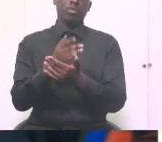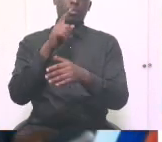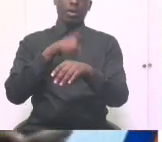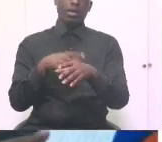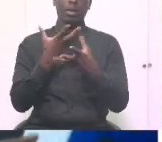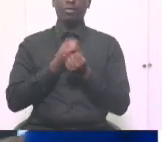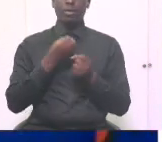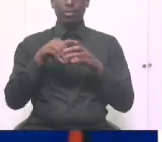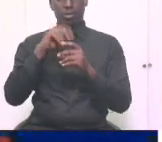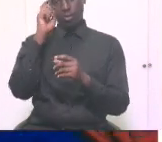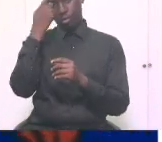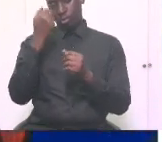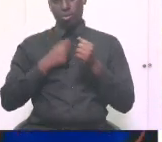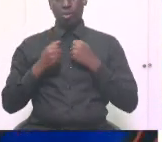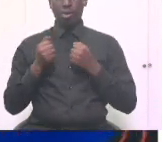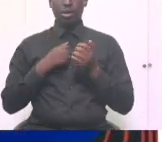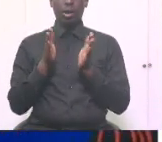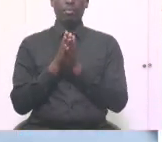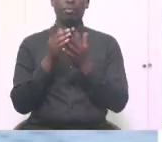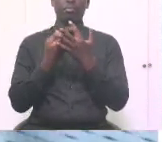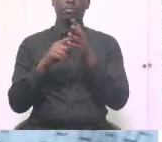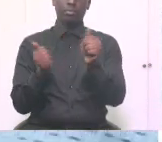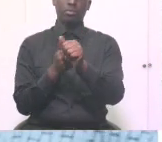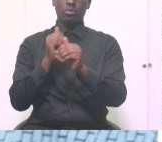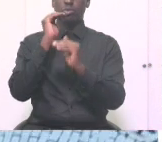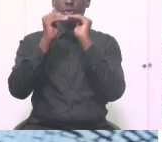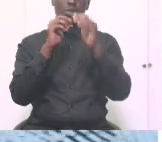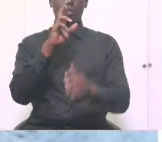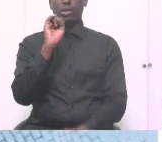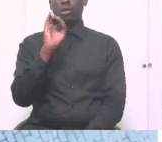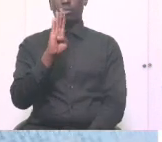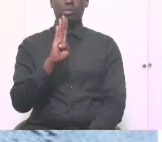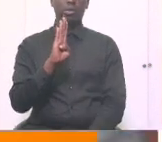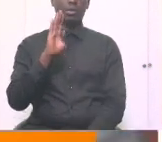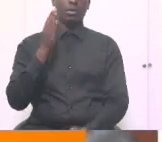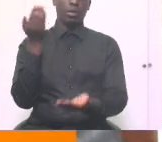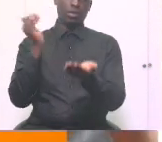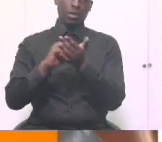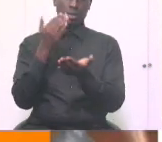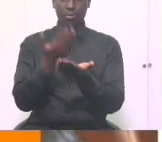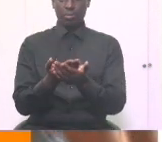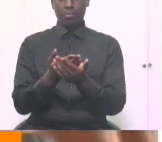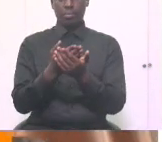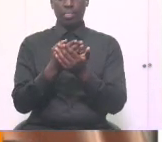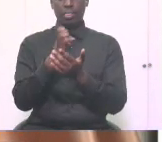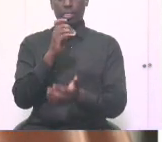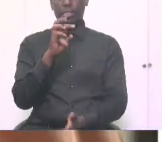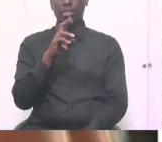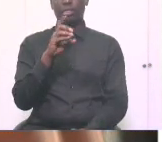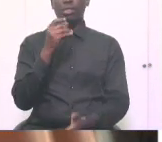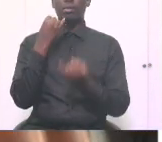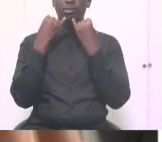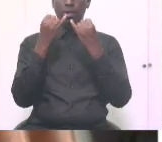nko muri guverinoma y'u Rwanda ndetse atangiye no gukurikiranwa n'urwego rw'ubugenzacyaha nabwo yarazisabye. Bamporiki yabwiye umucamanza